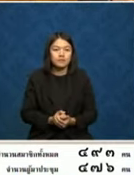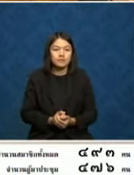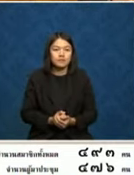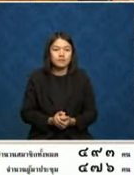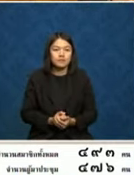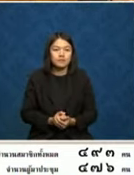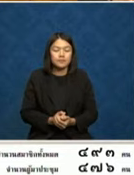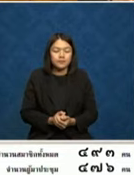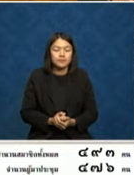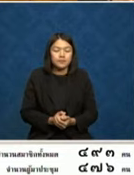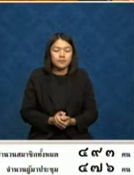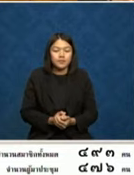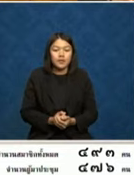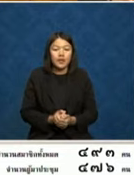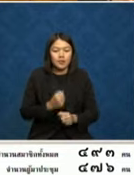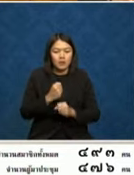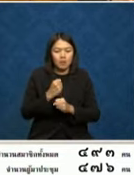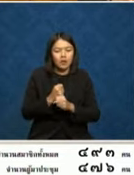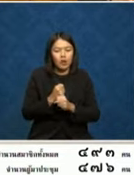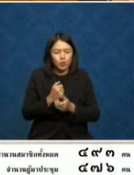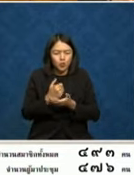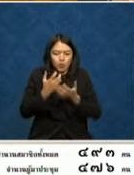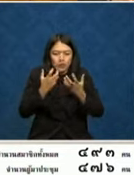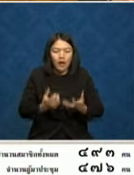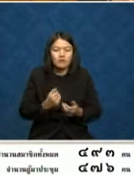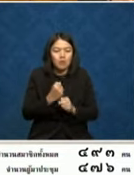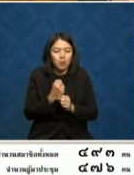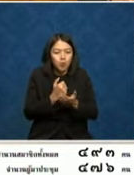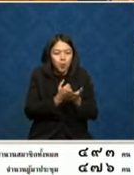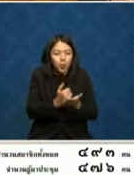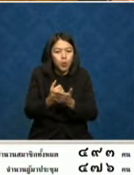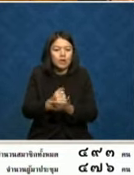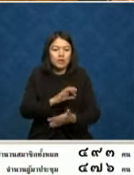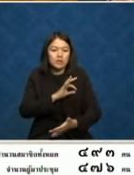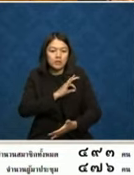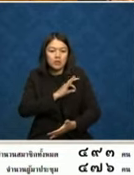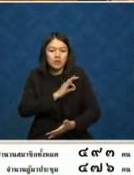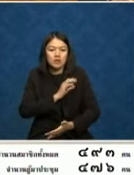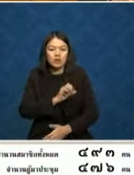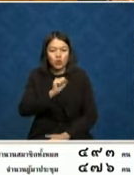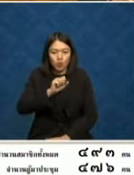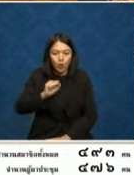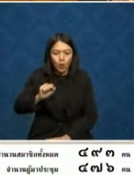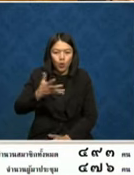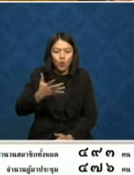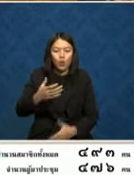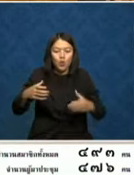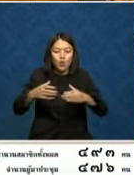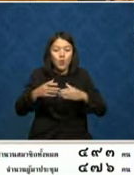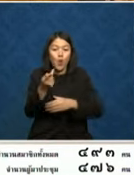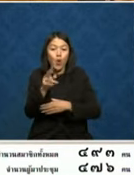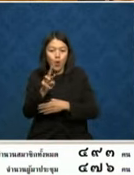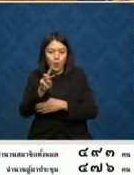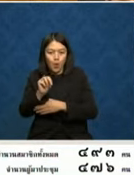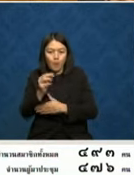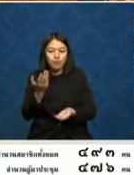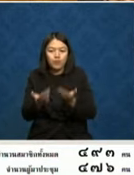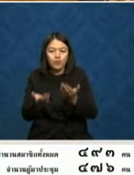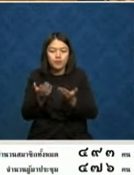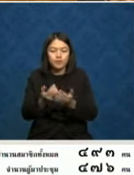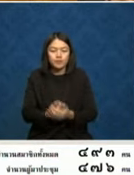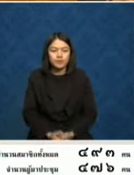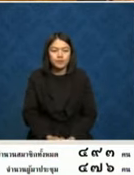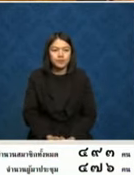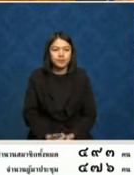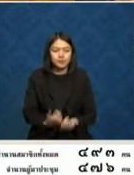ยืนยันอย่างนึงที่เราทำงานกันอยู่อย่างหนักนะครับไม่ว่าจะเป็นสมาชิกสภาผู้แทนราษฎรหรือคณะรัฐมนตรีก็ตามนะครับ